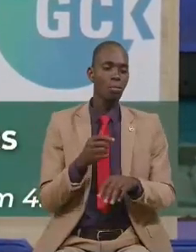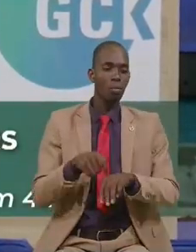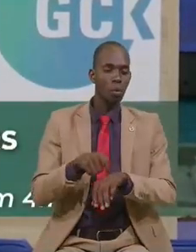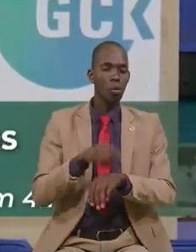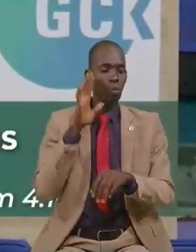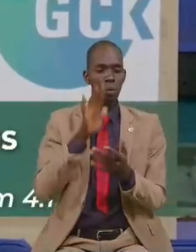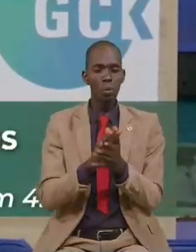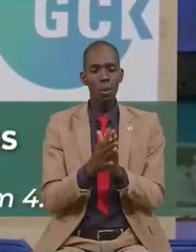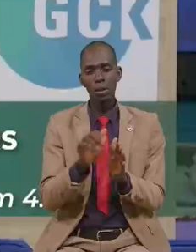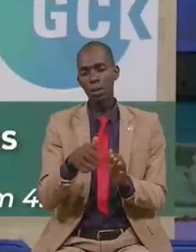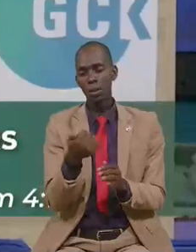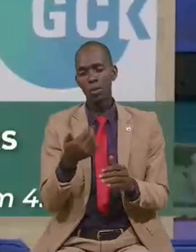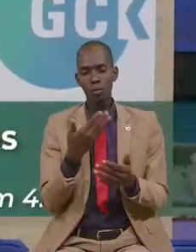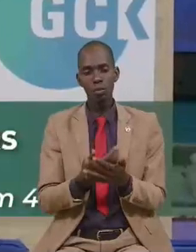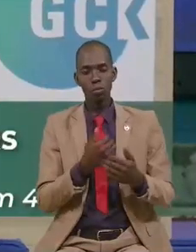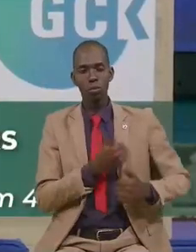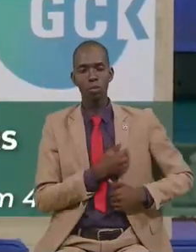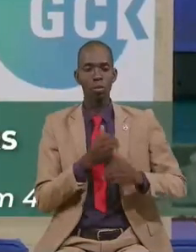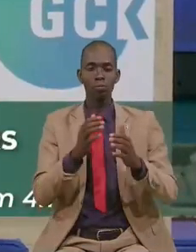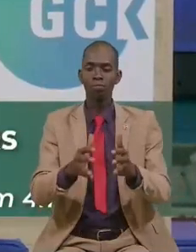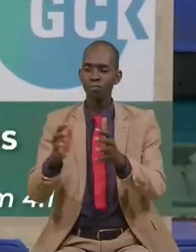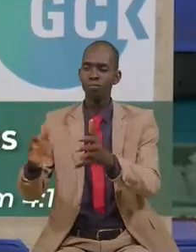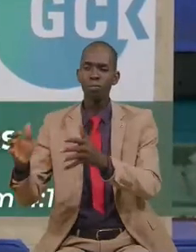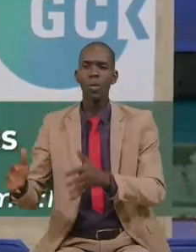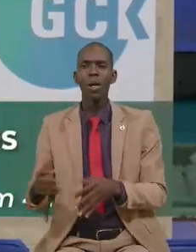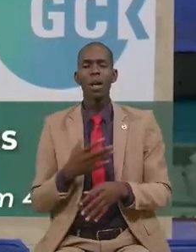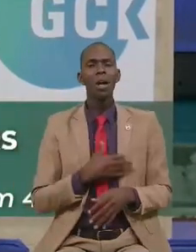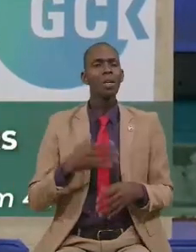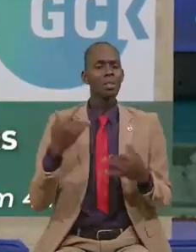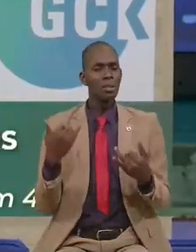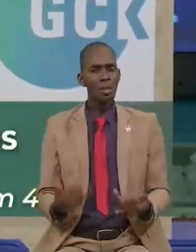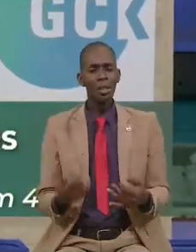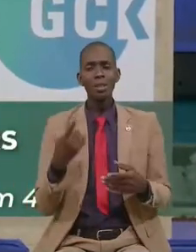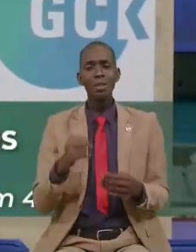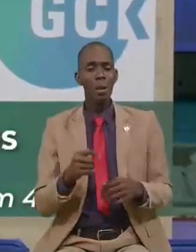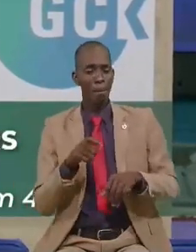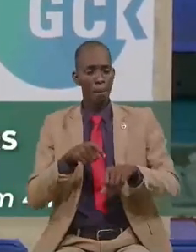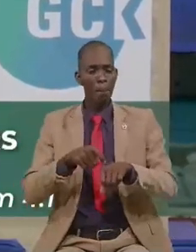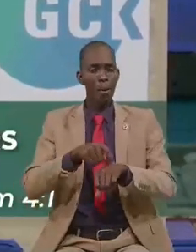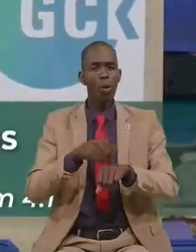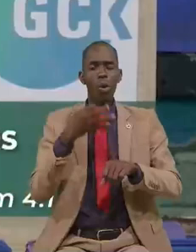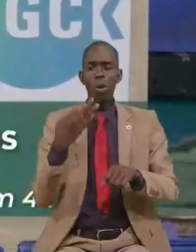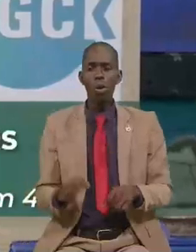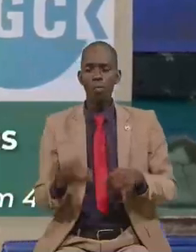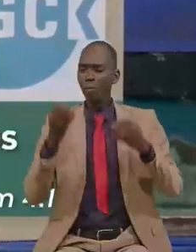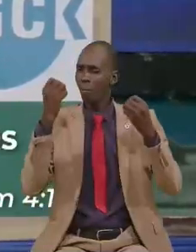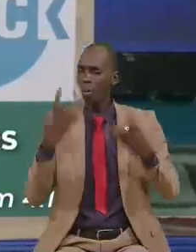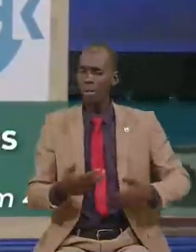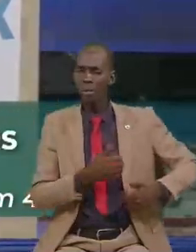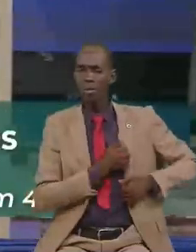très nombreux, comme les eaux de plusieurs soldats dans une armée, mais